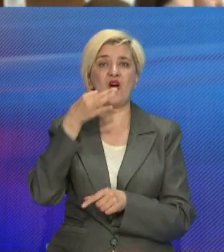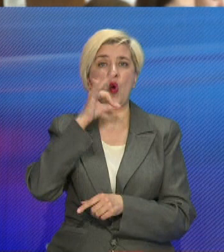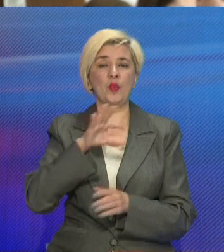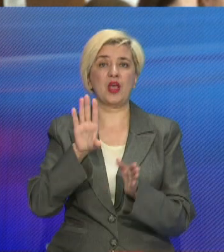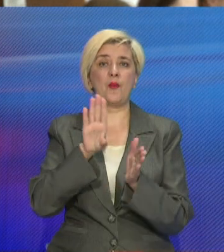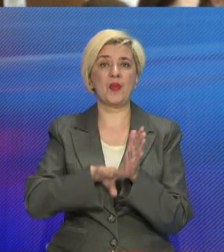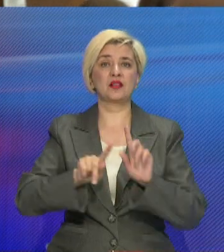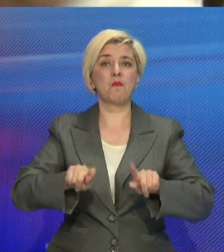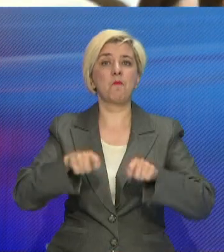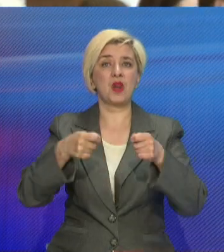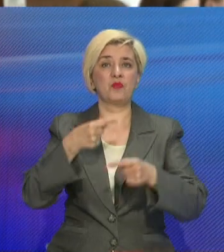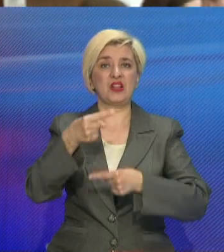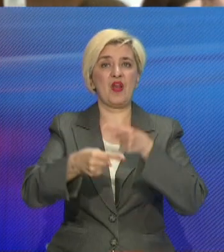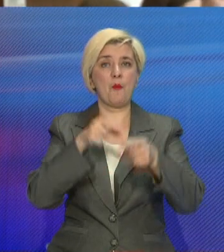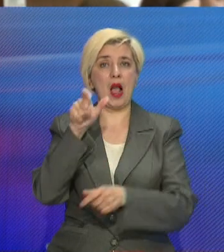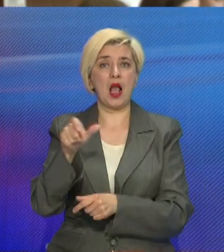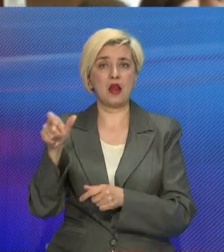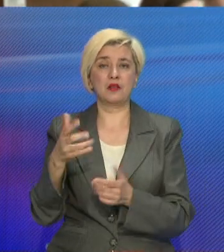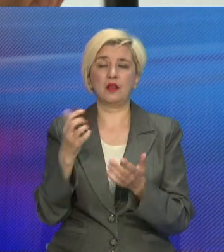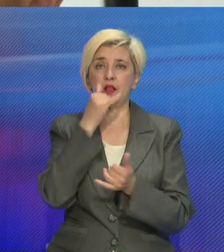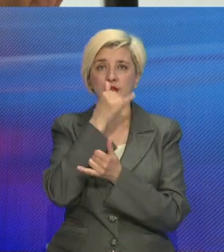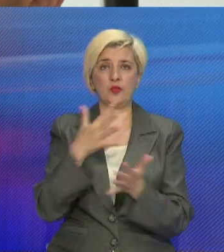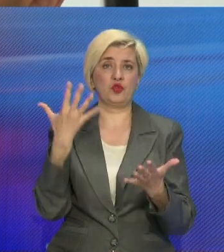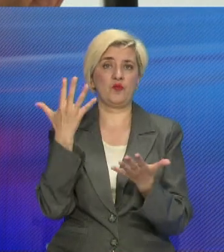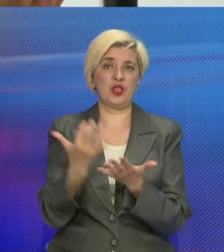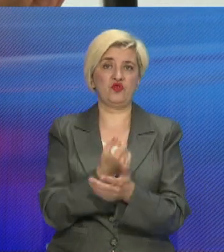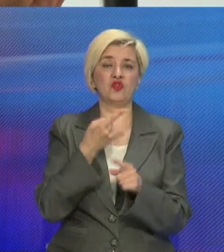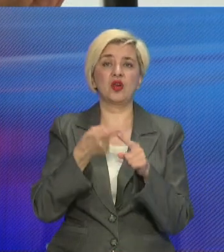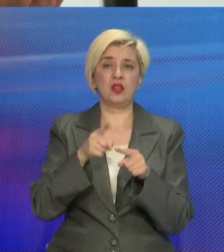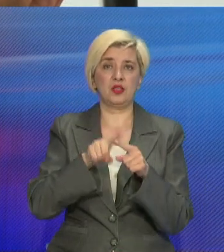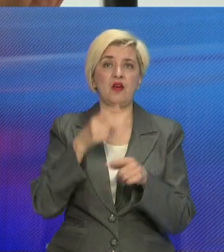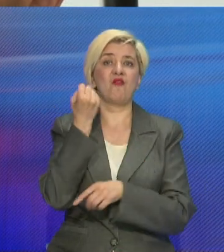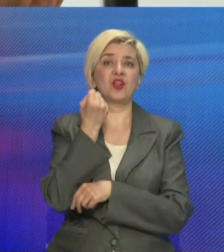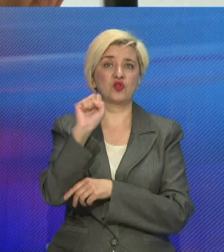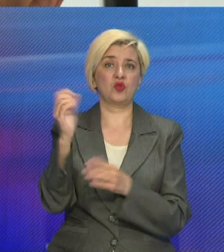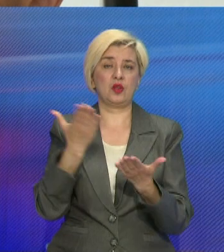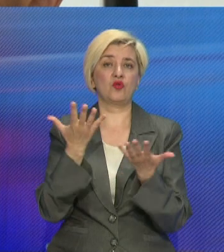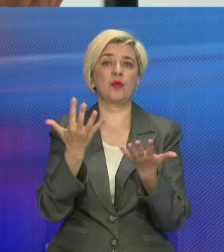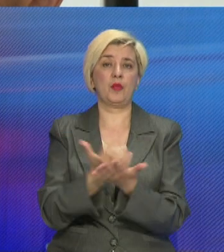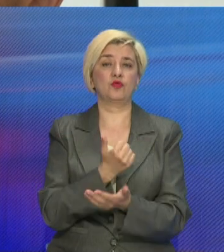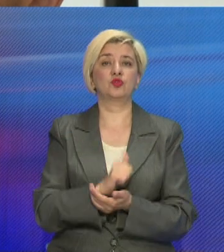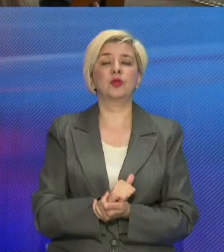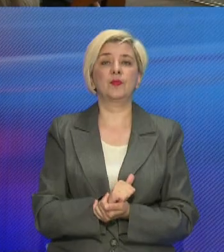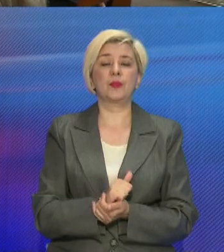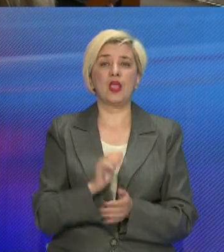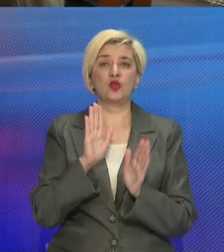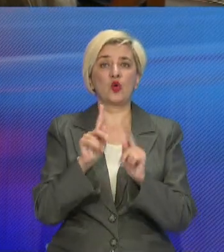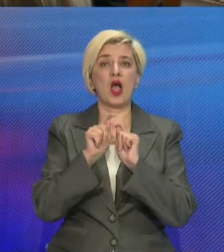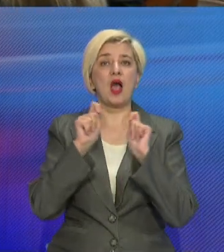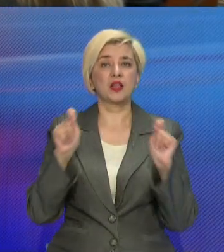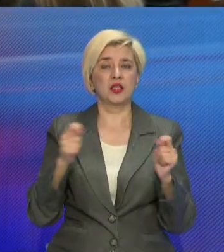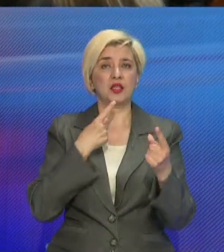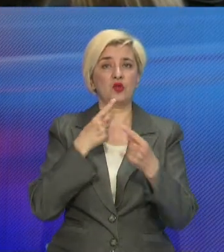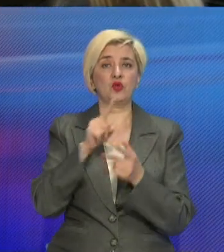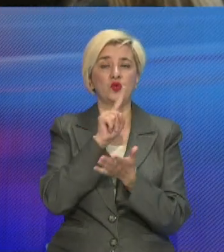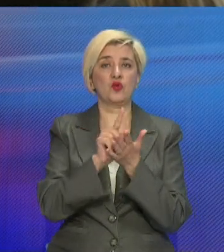мы не сможем достичь тех высот, которые вот могли бы достичь. Толькі дыялог і толькі адкрыты павінен быць паміж пакаленнямі. Тады можна быць